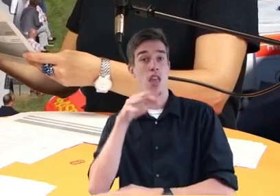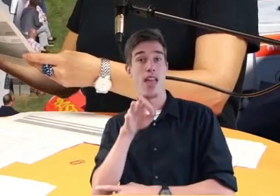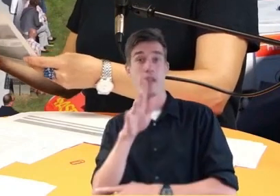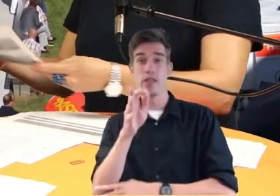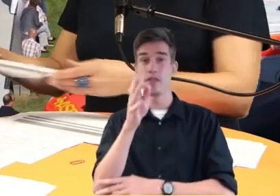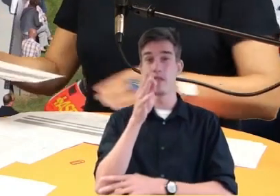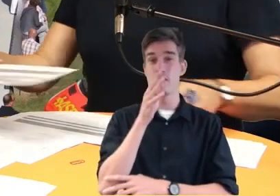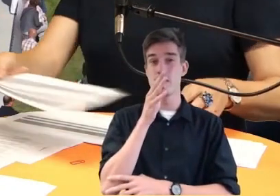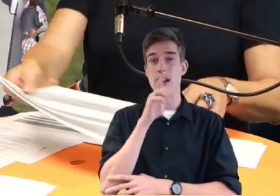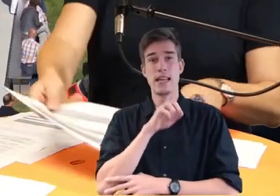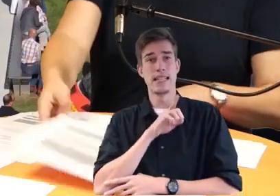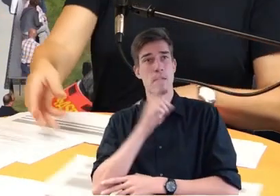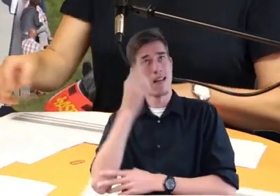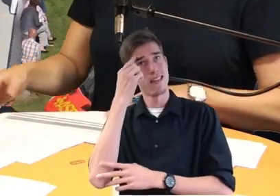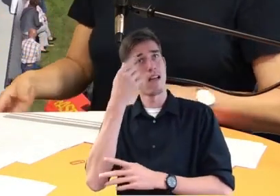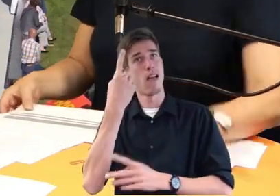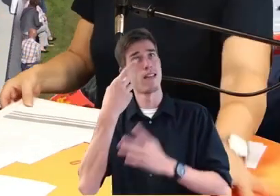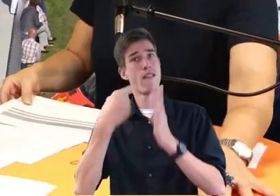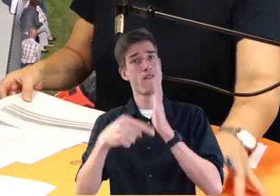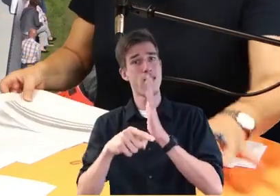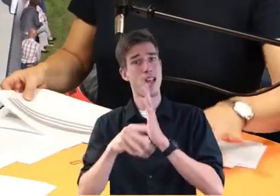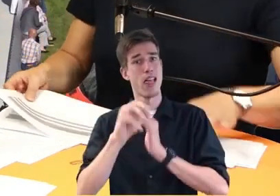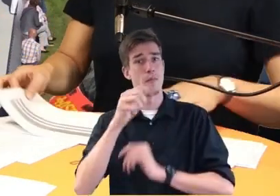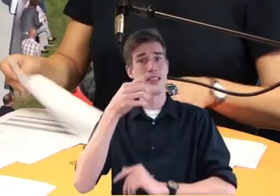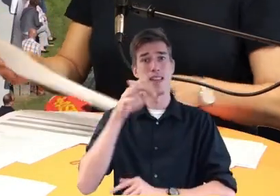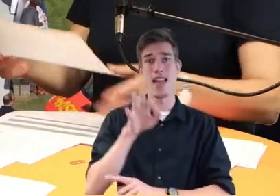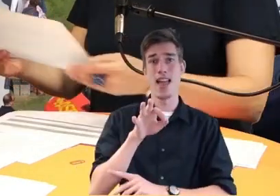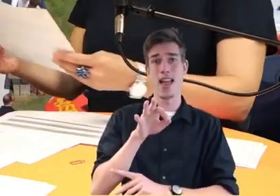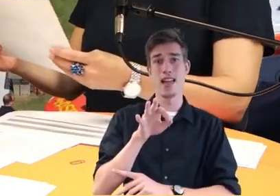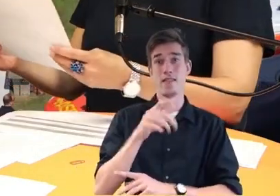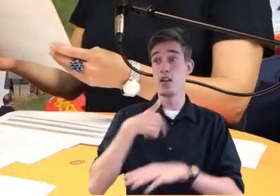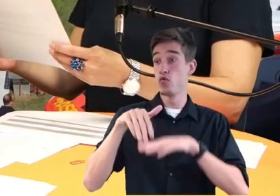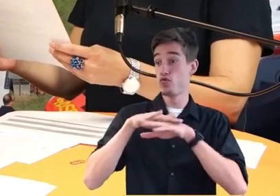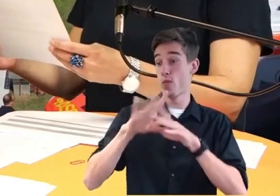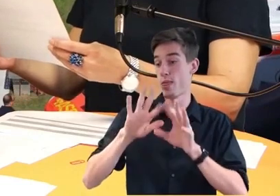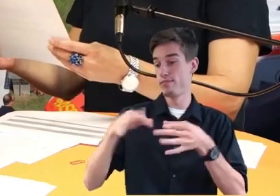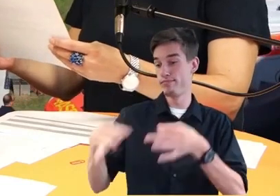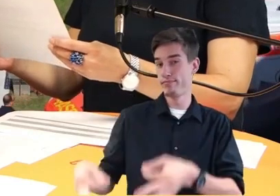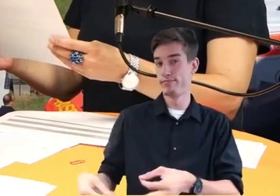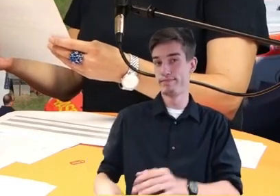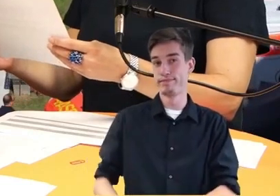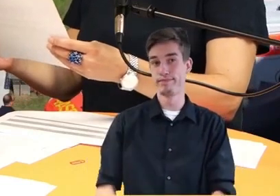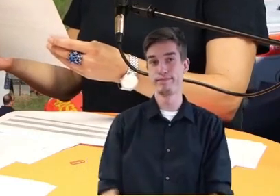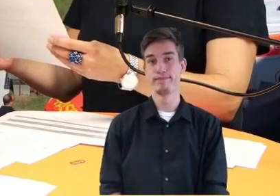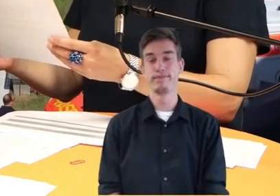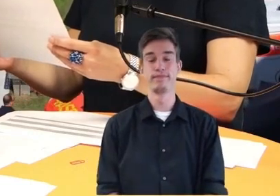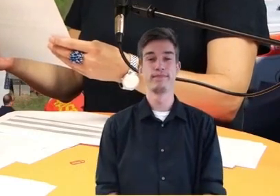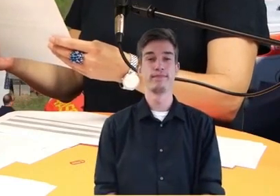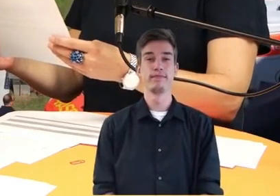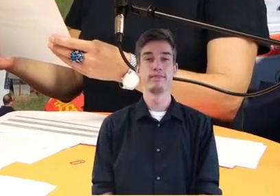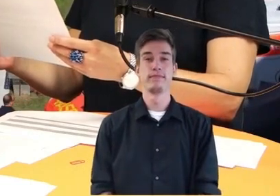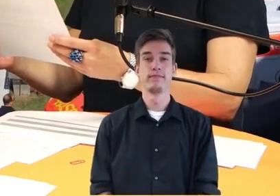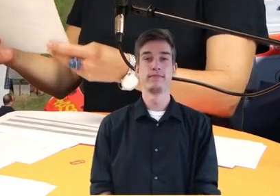MTF-Frage? Ich dachte, es wäre noch eine gewesen, aber. Oh, Entschuldigung.